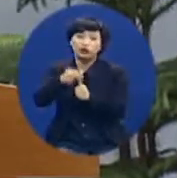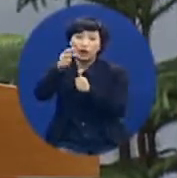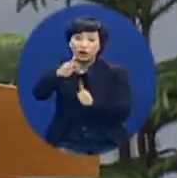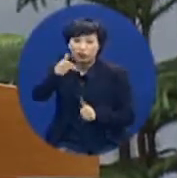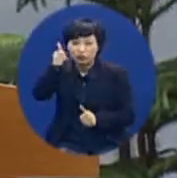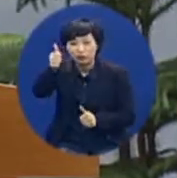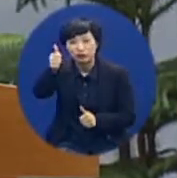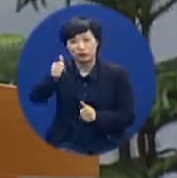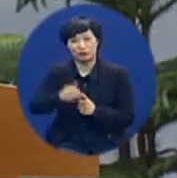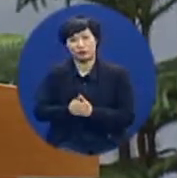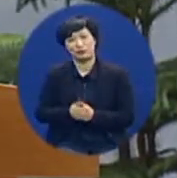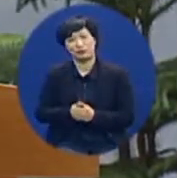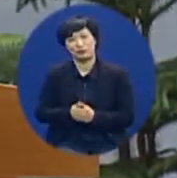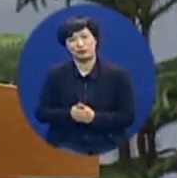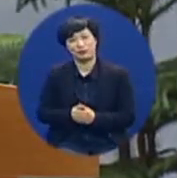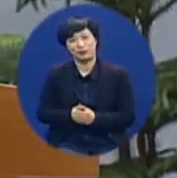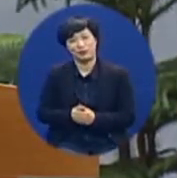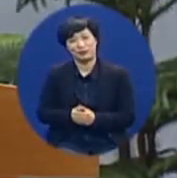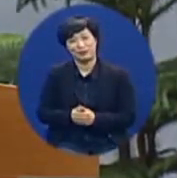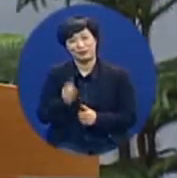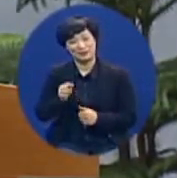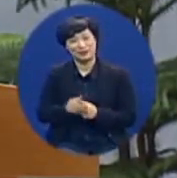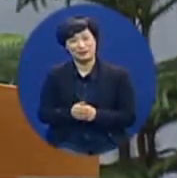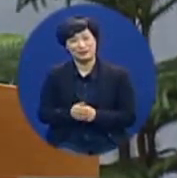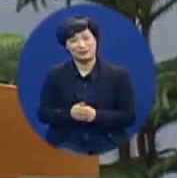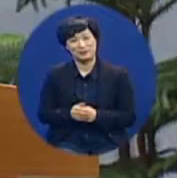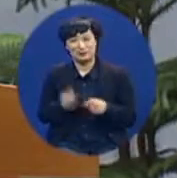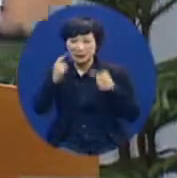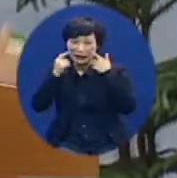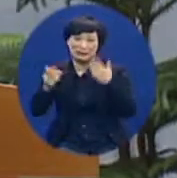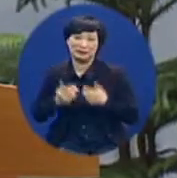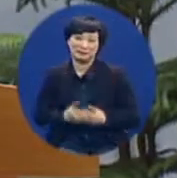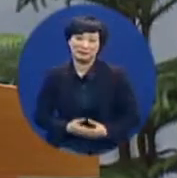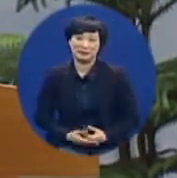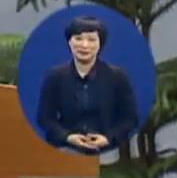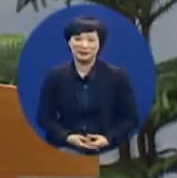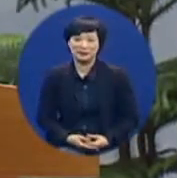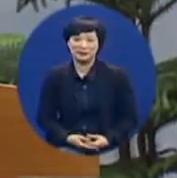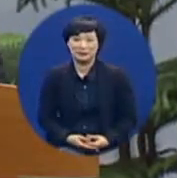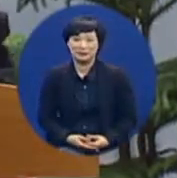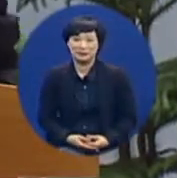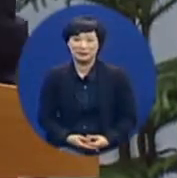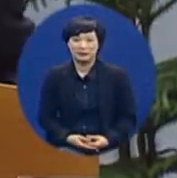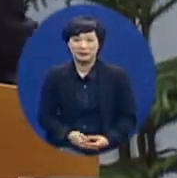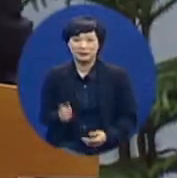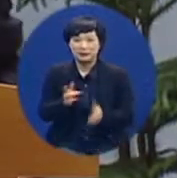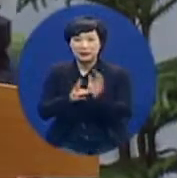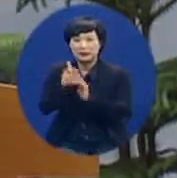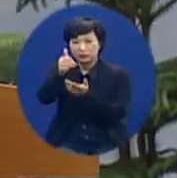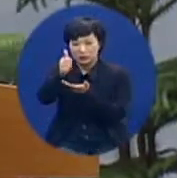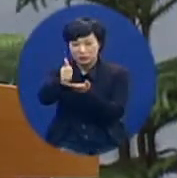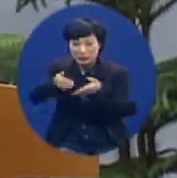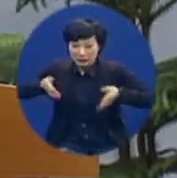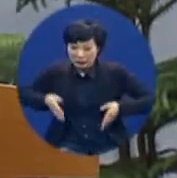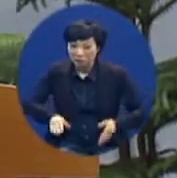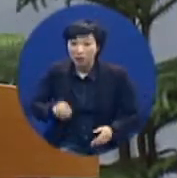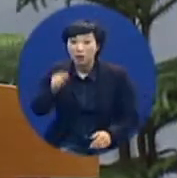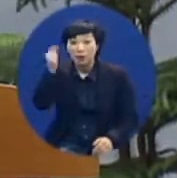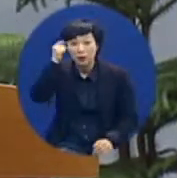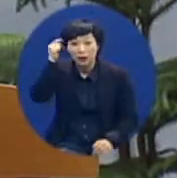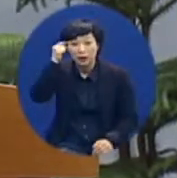아멘 그냥 딱 뜨게 됩니다 그래서 예수께서 단한